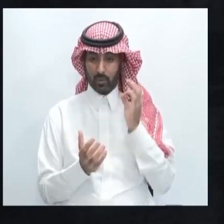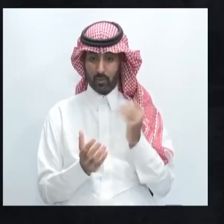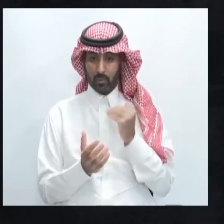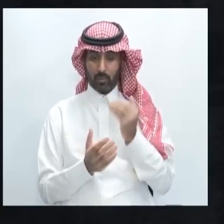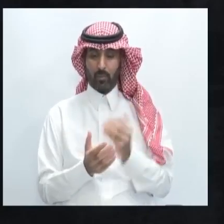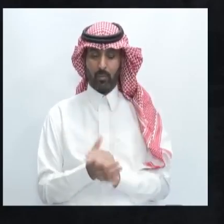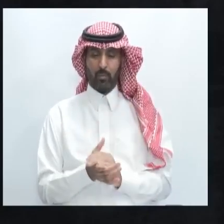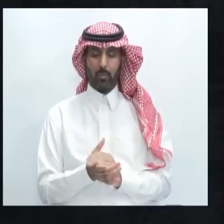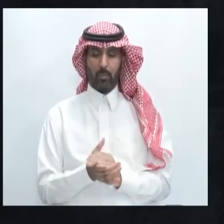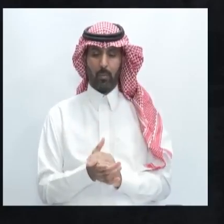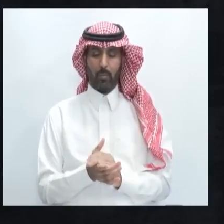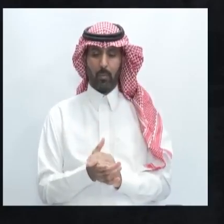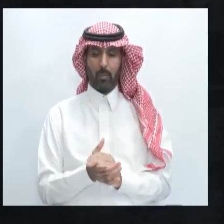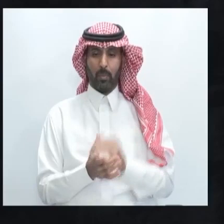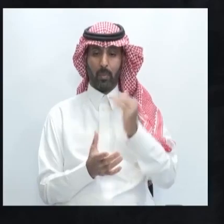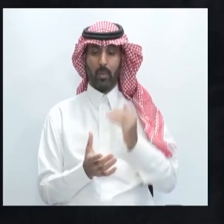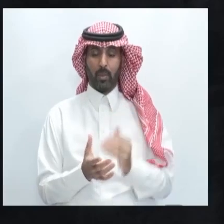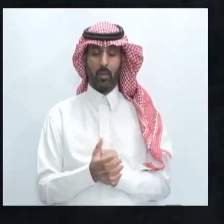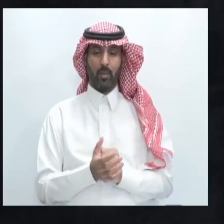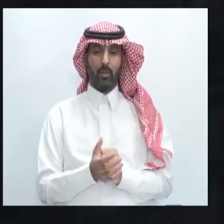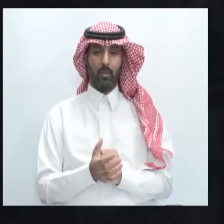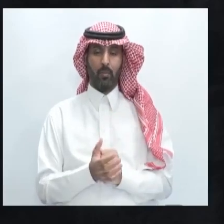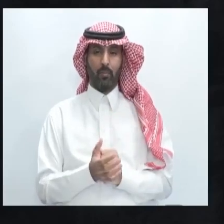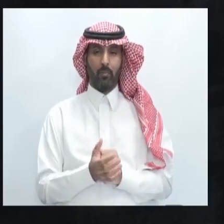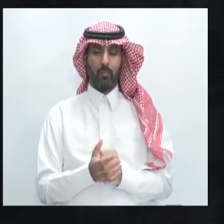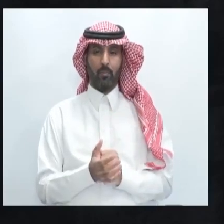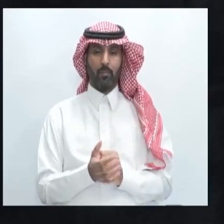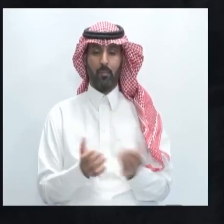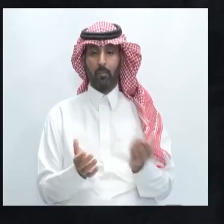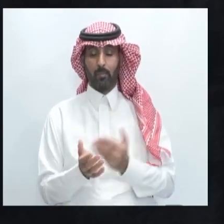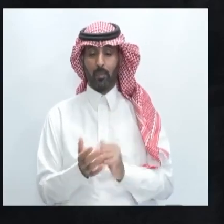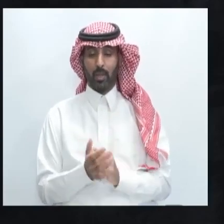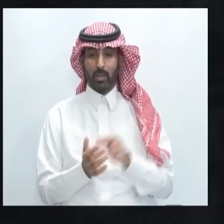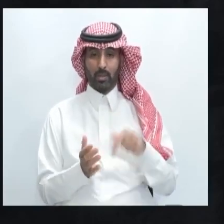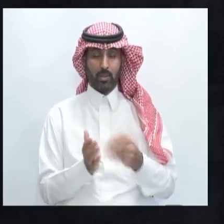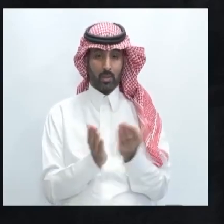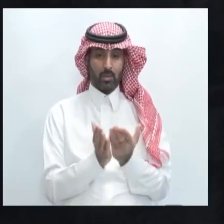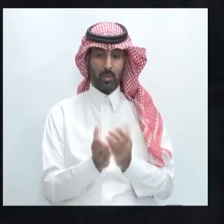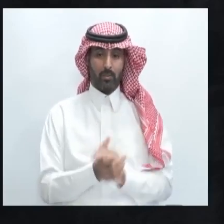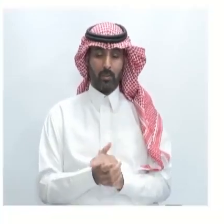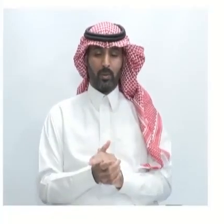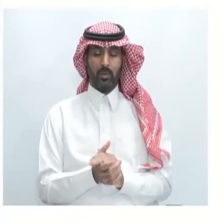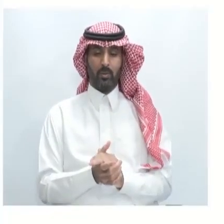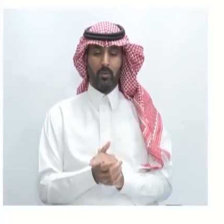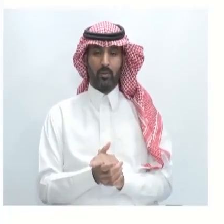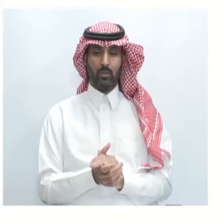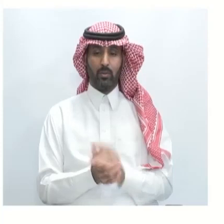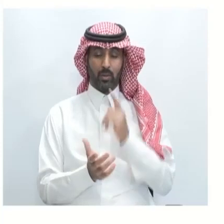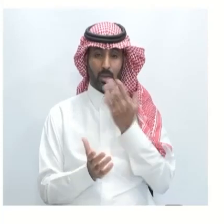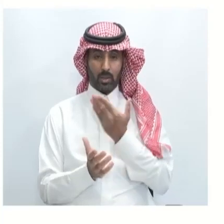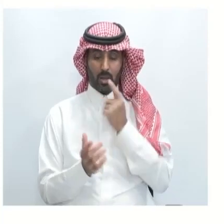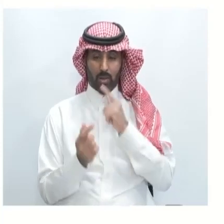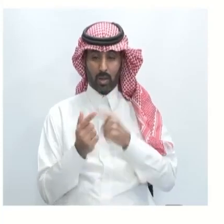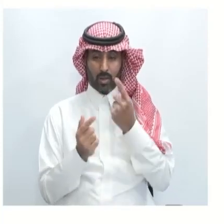المعلومات المهمه الان ناتي لدرس اليوم اقرا